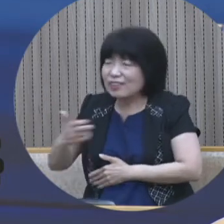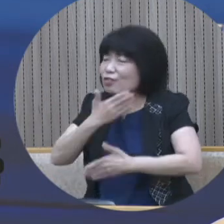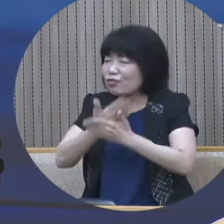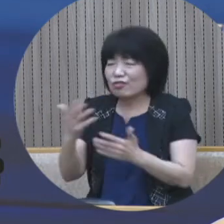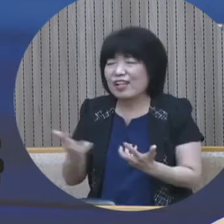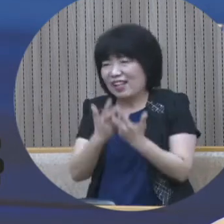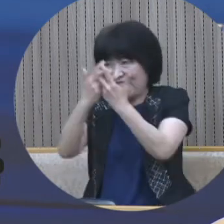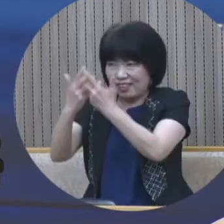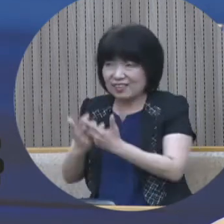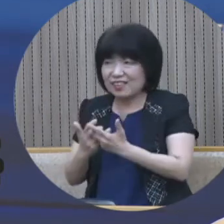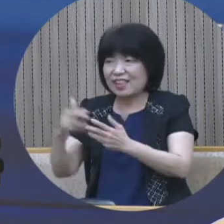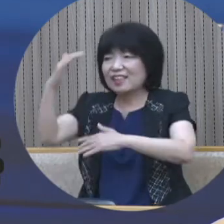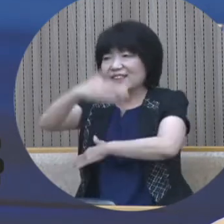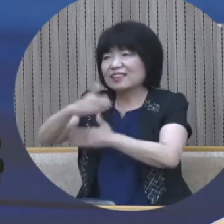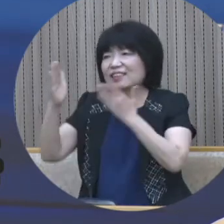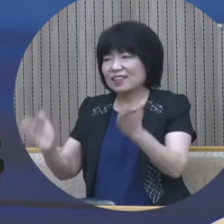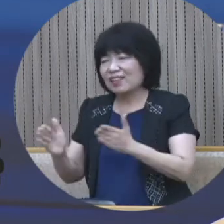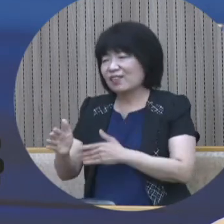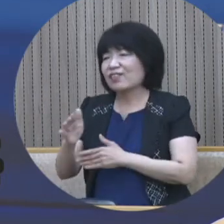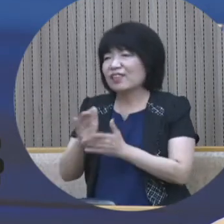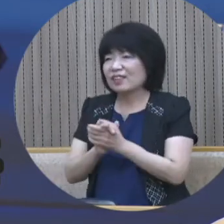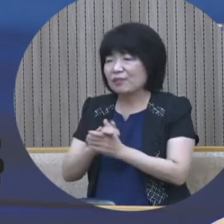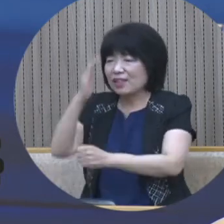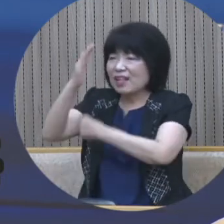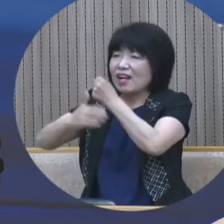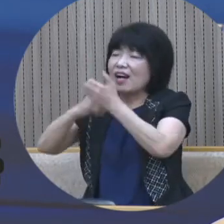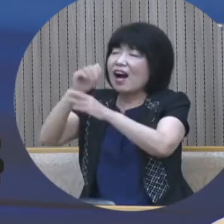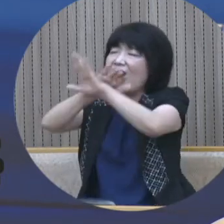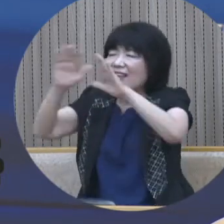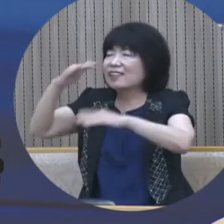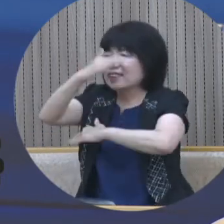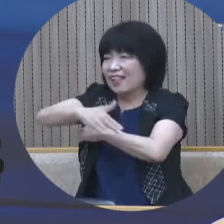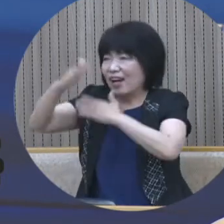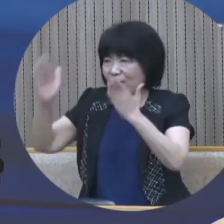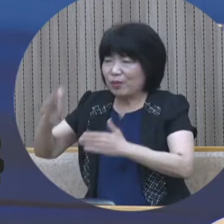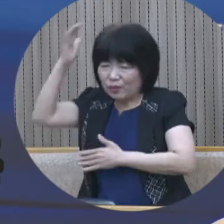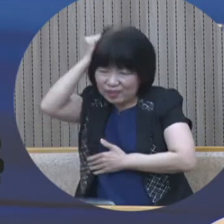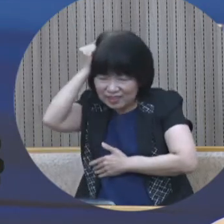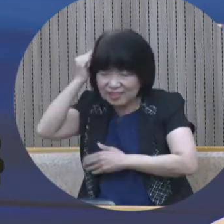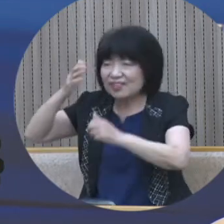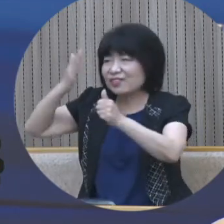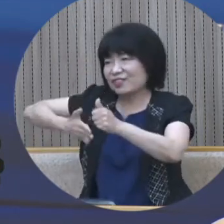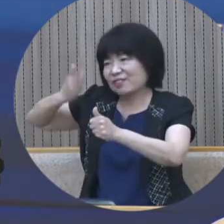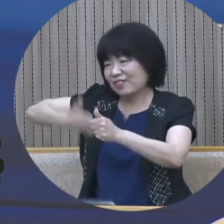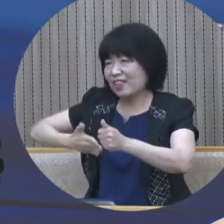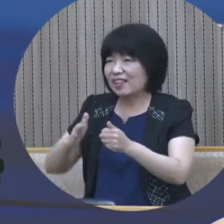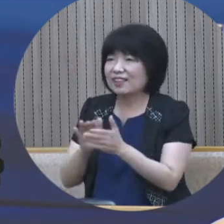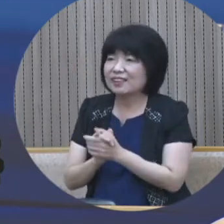찬 창고라고 하는 것을, 그 하늘 창고를 잊지 마시기를 바랍니다.